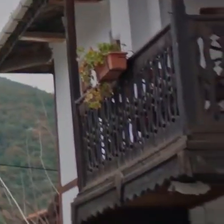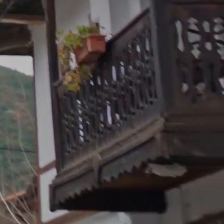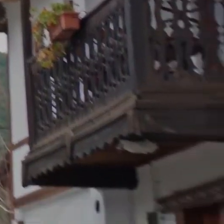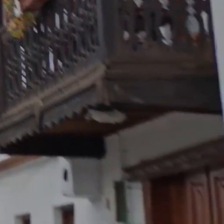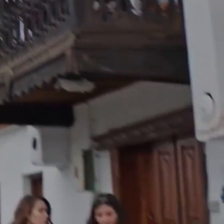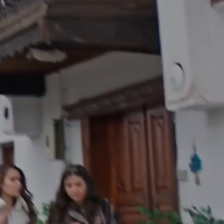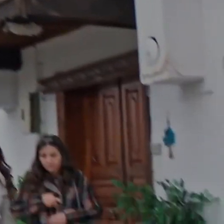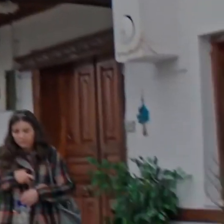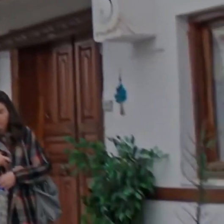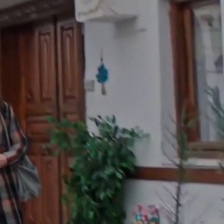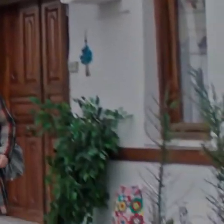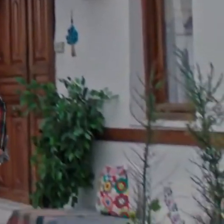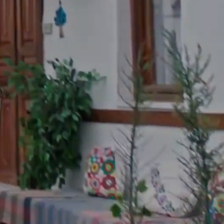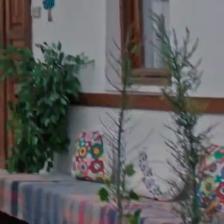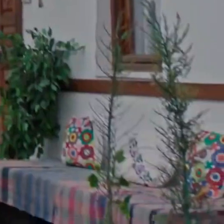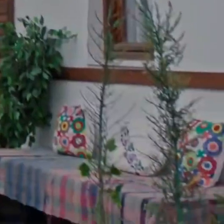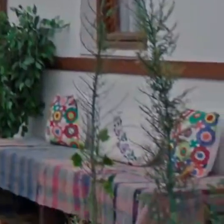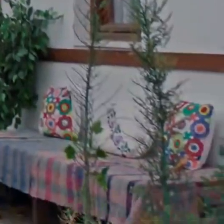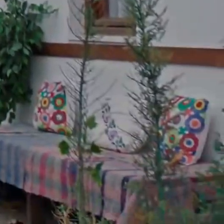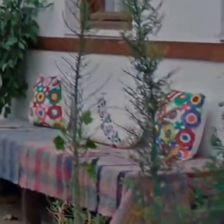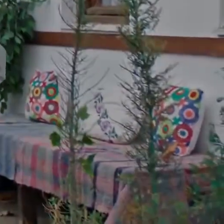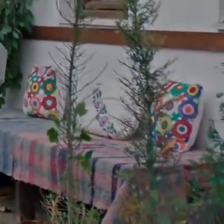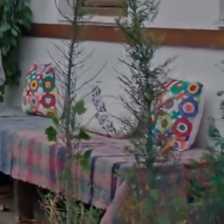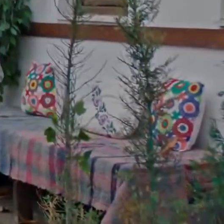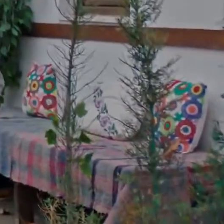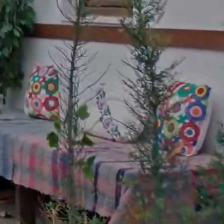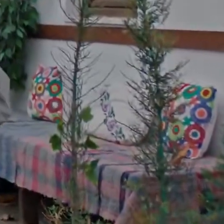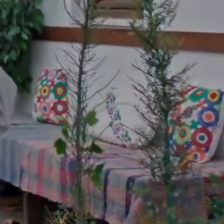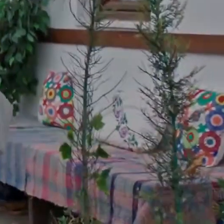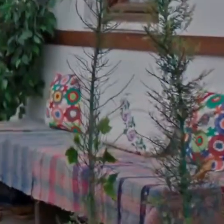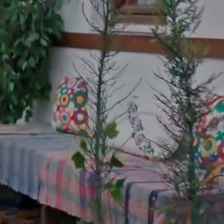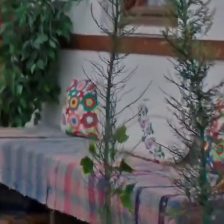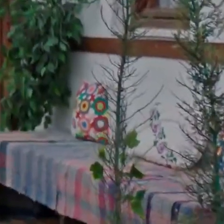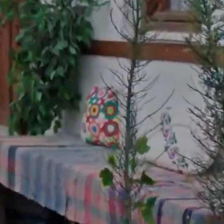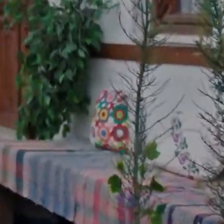Aysu ile Burcu evden çıktı. İkisinin de yüzünden düşen bin parça.